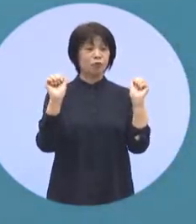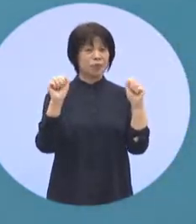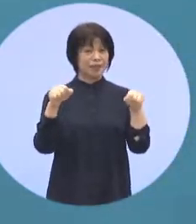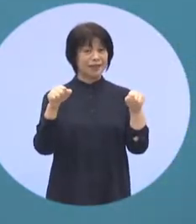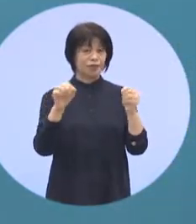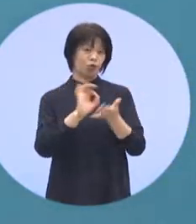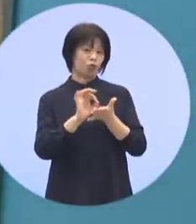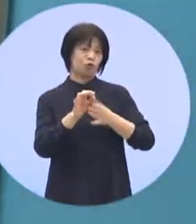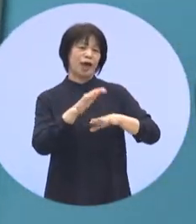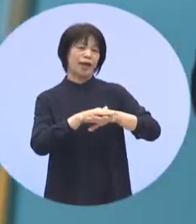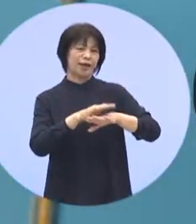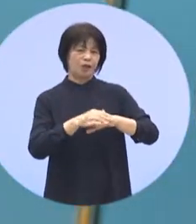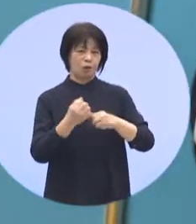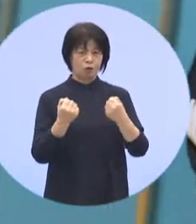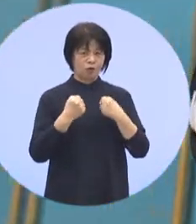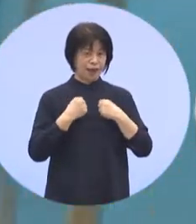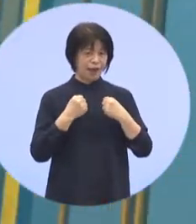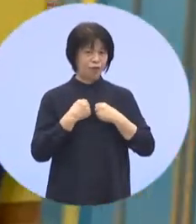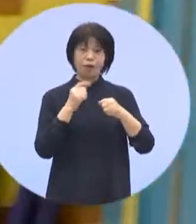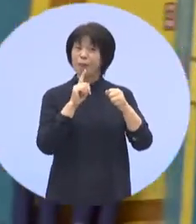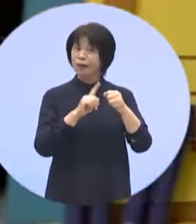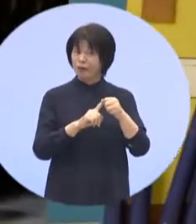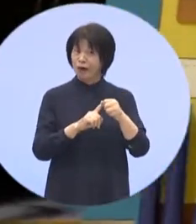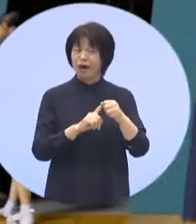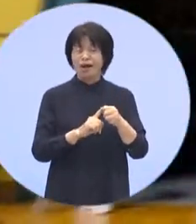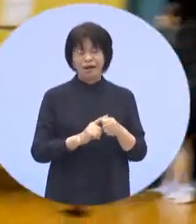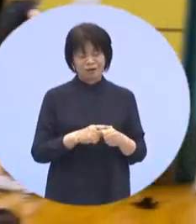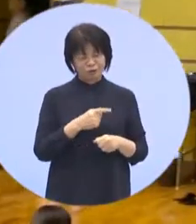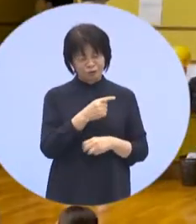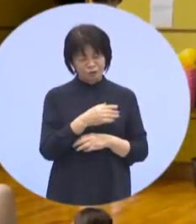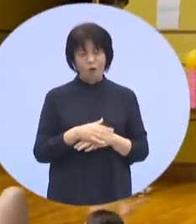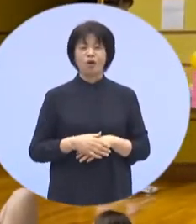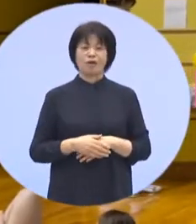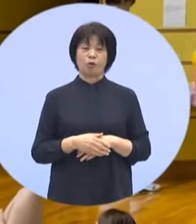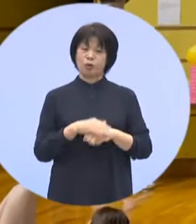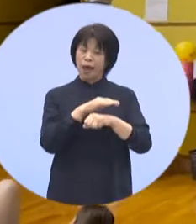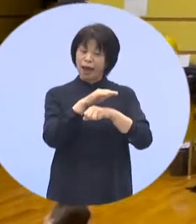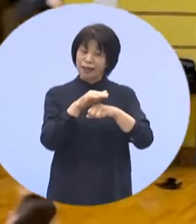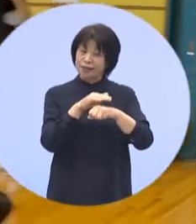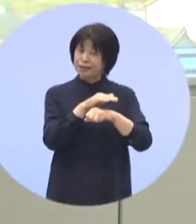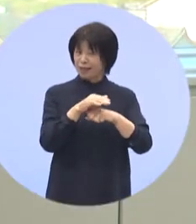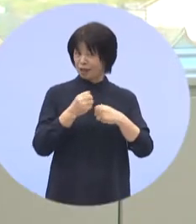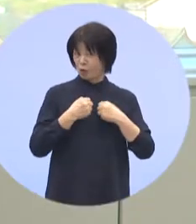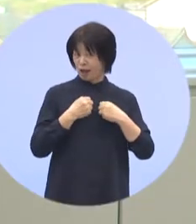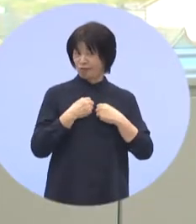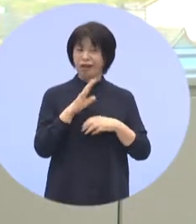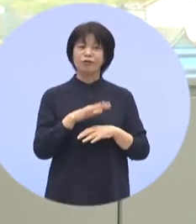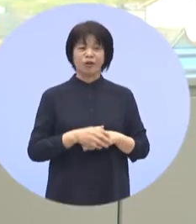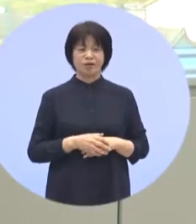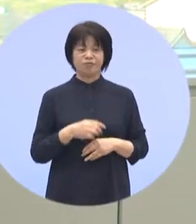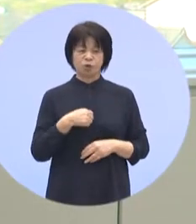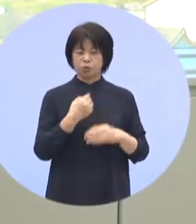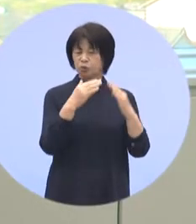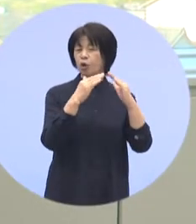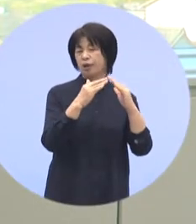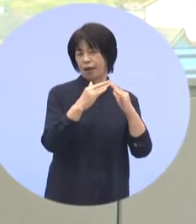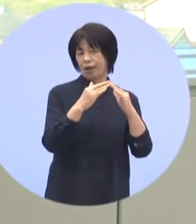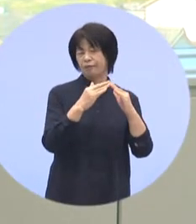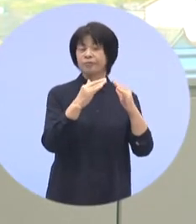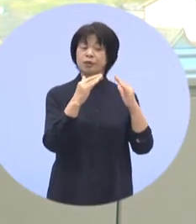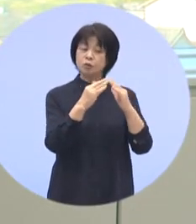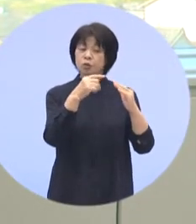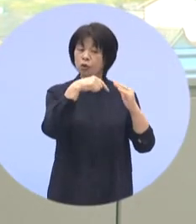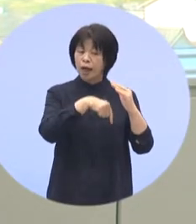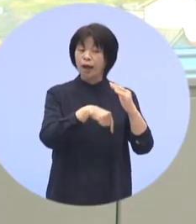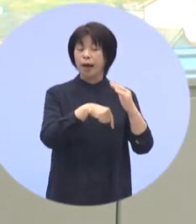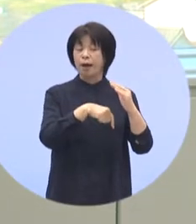を鍛える部分では、すごく大切なことだと思うので、まあ、家だったり、まあ、家の外中